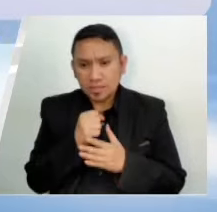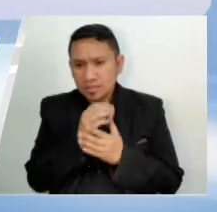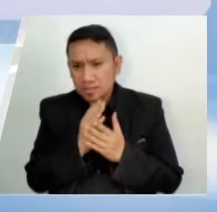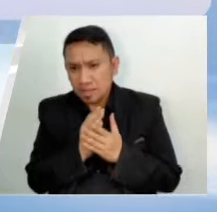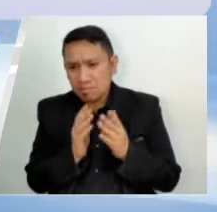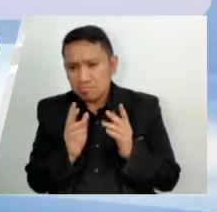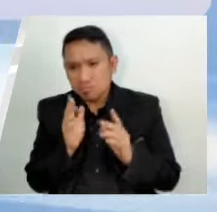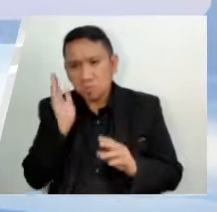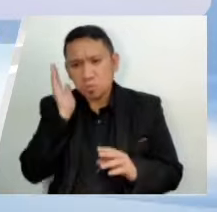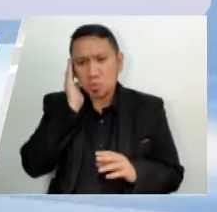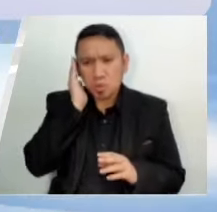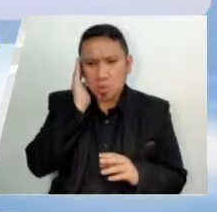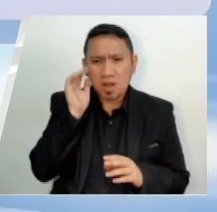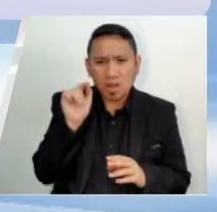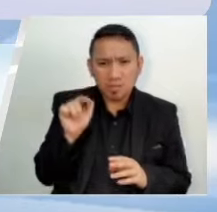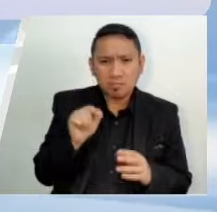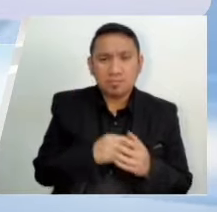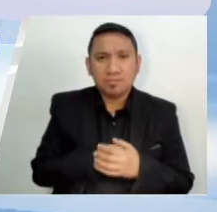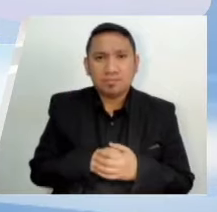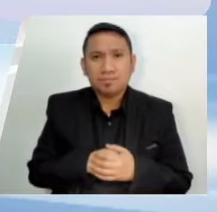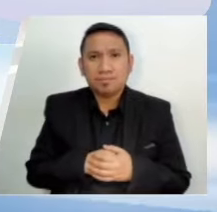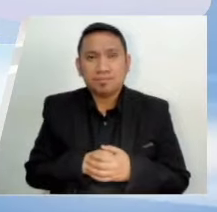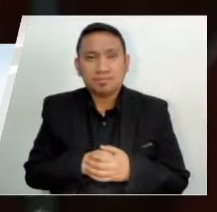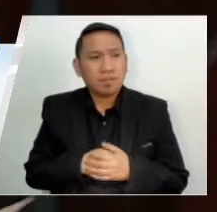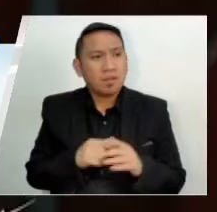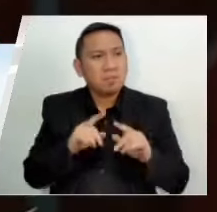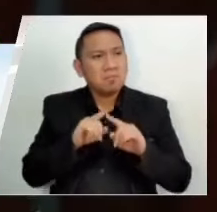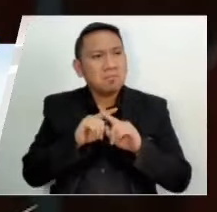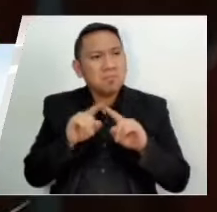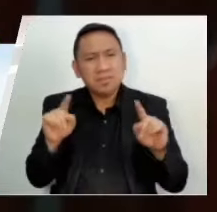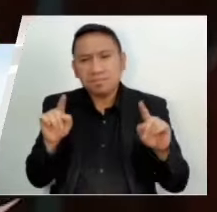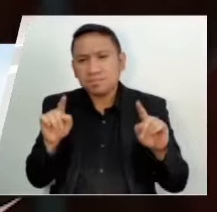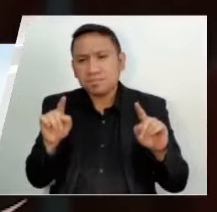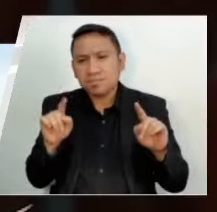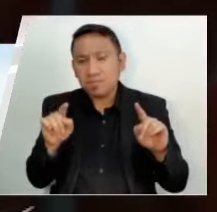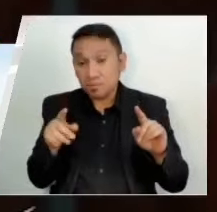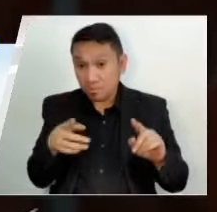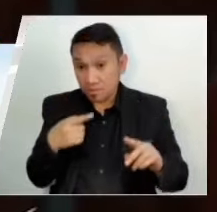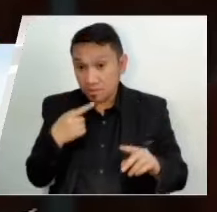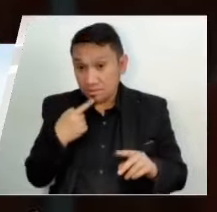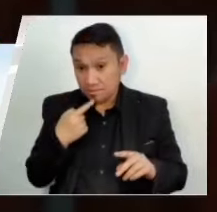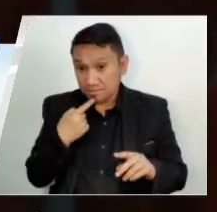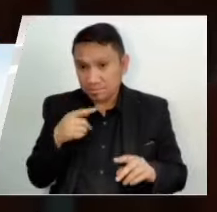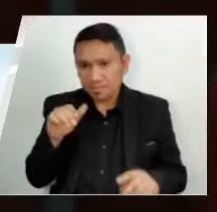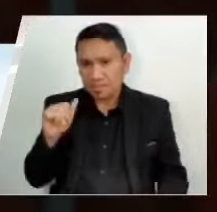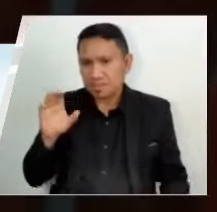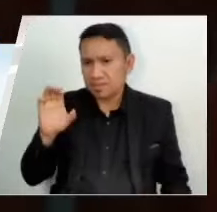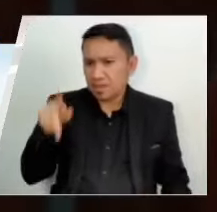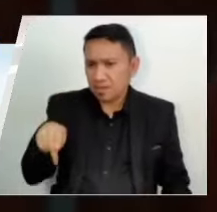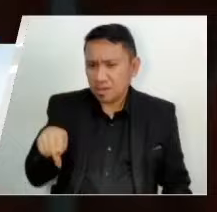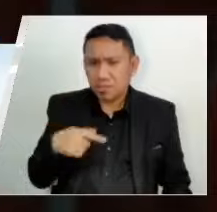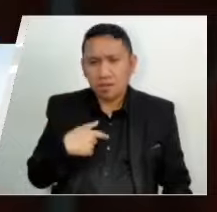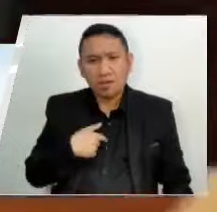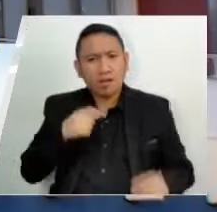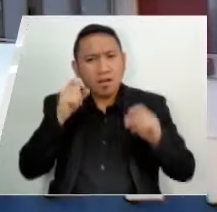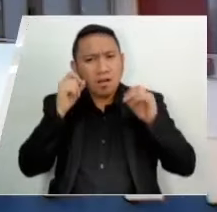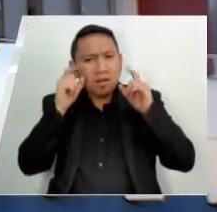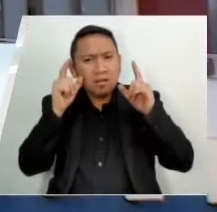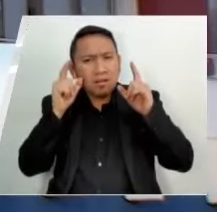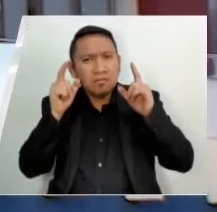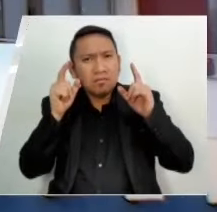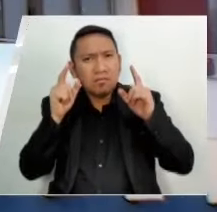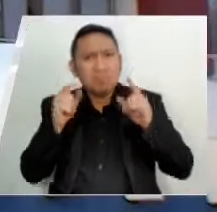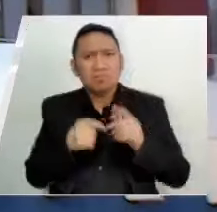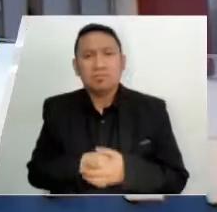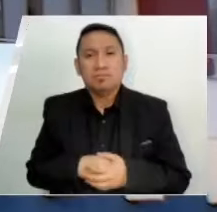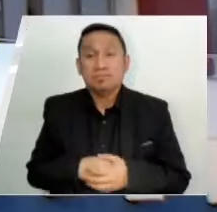yung mga AIDS, tupad, maid na yan. Pero nung sinabi yung AKAP, Nagulat ako, sabi ko, ano ba yung apak na yun? Ay